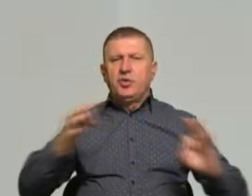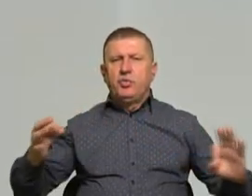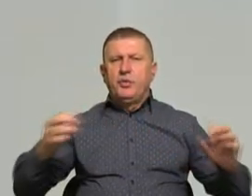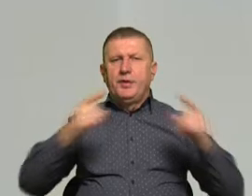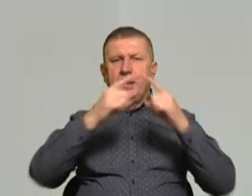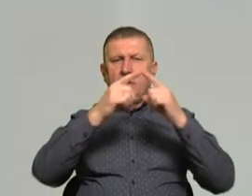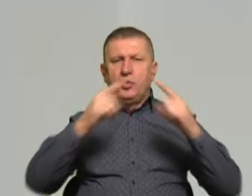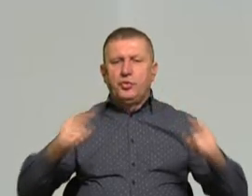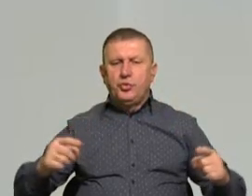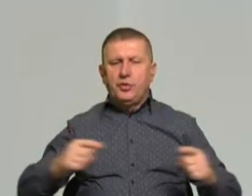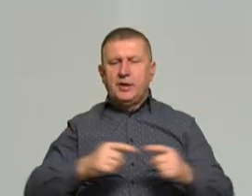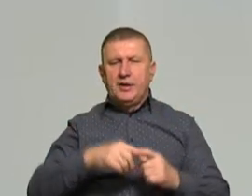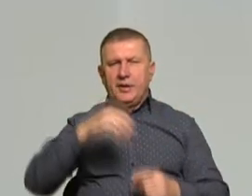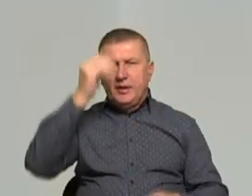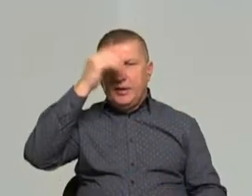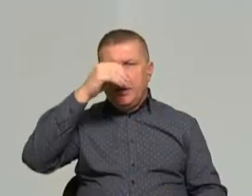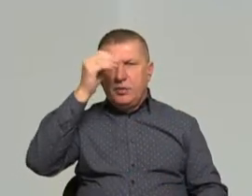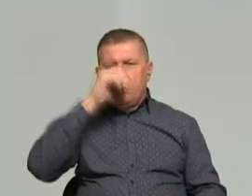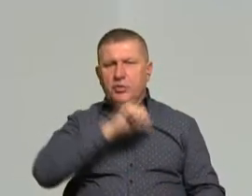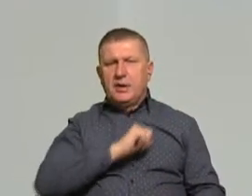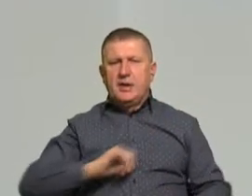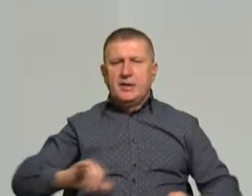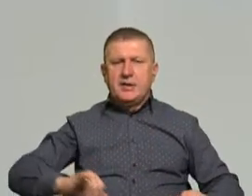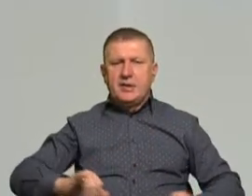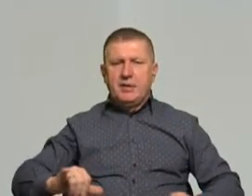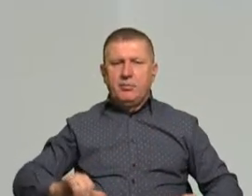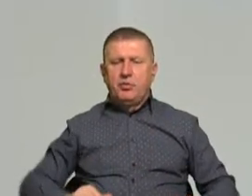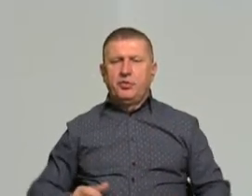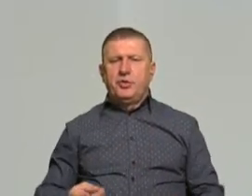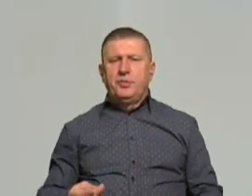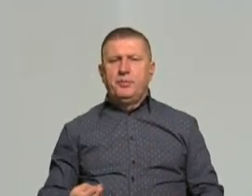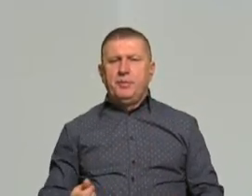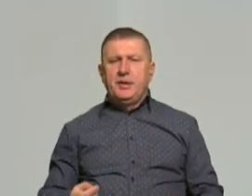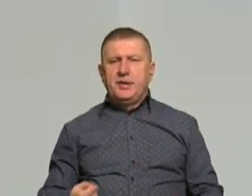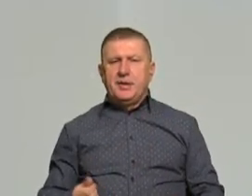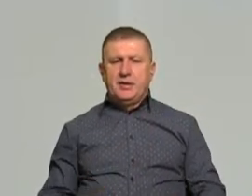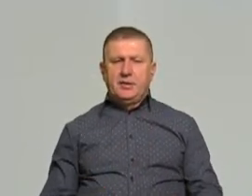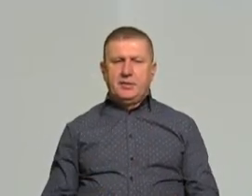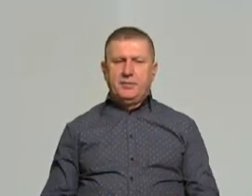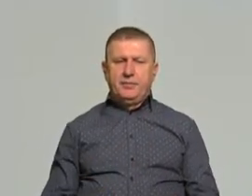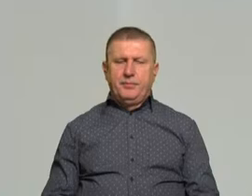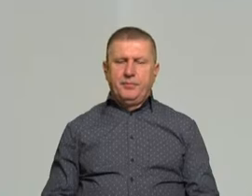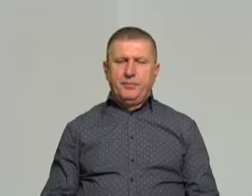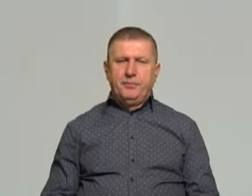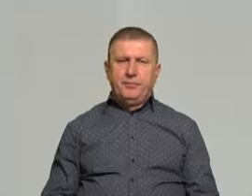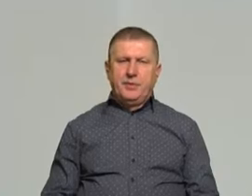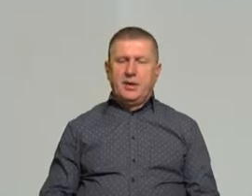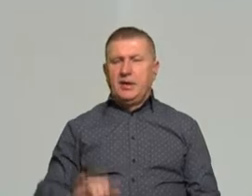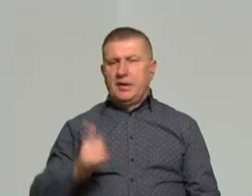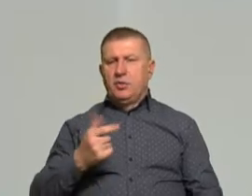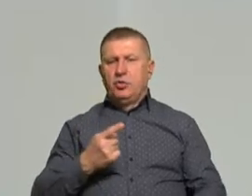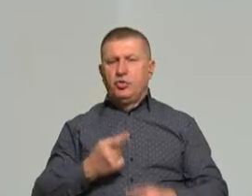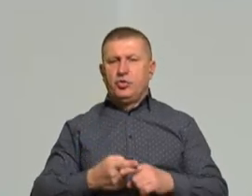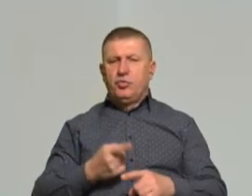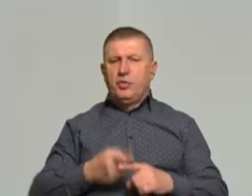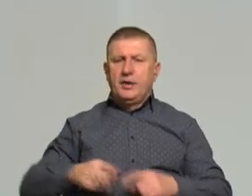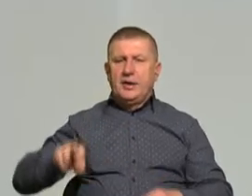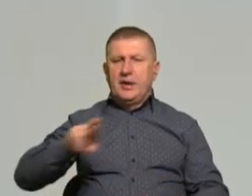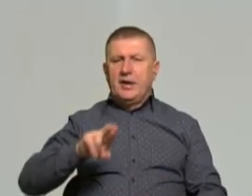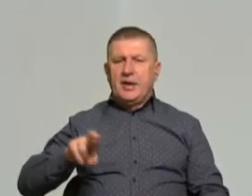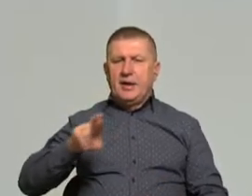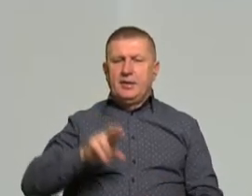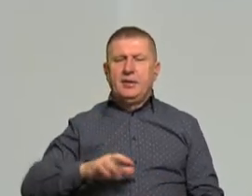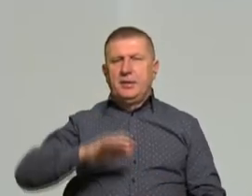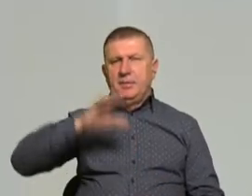to jest nauka, samorząd, biznes. Akurat te trzy sektory również reprezentuję jako członek Rady Beskidzkiej Izby Gospodarczej,